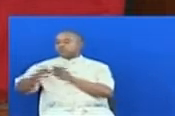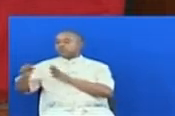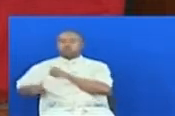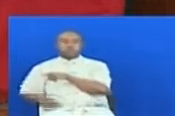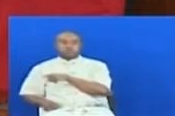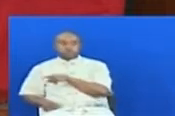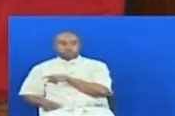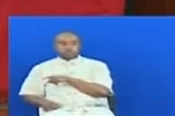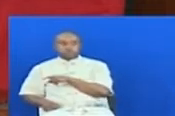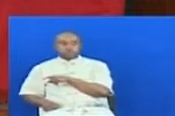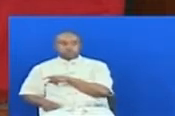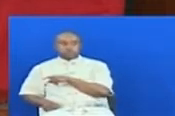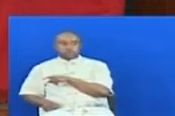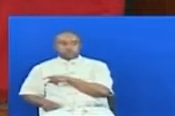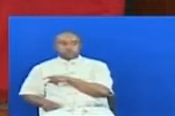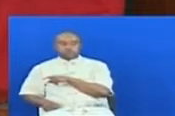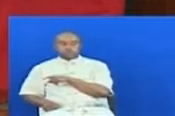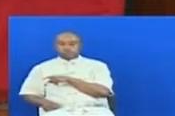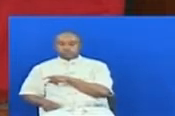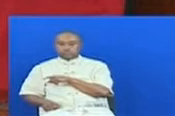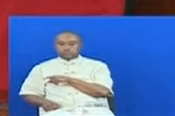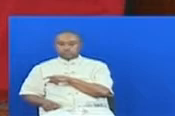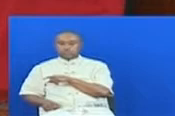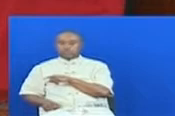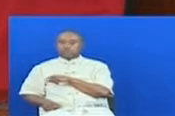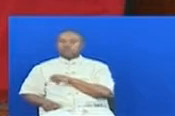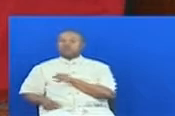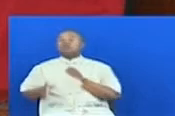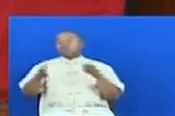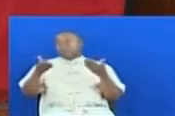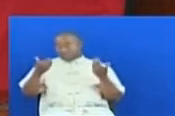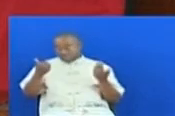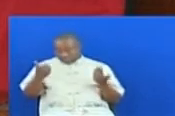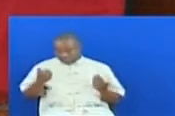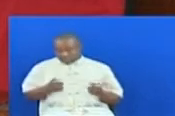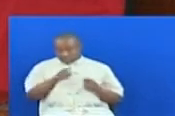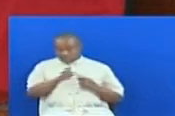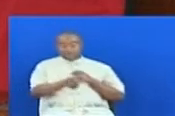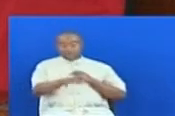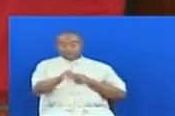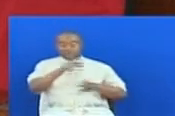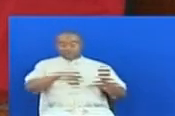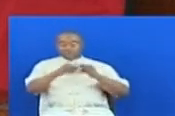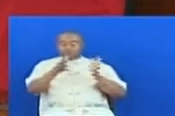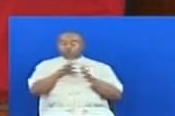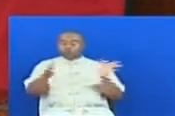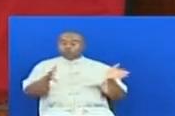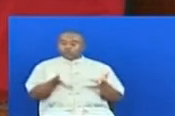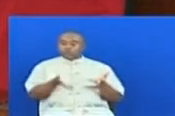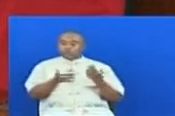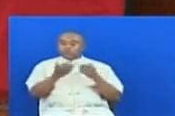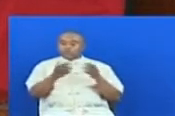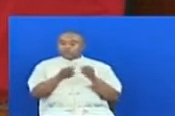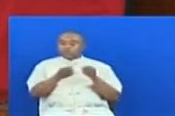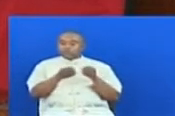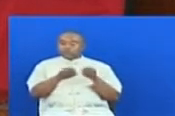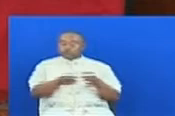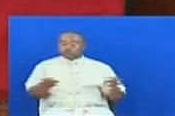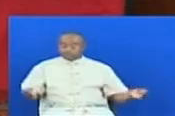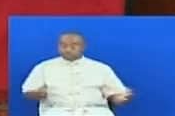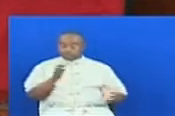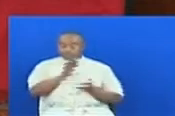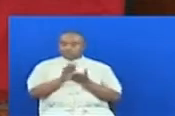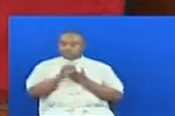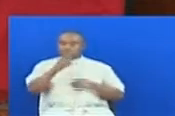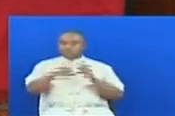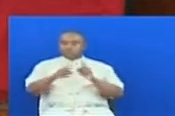Procedures zetu kwenye afisa kwenye manunuzi zimekuwa na mchango mkubwa sana kuchelewa kwa kukamilika kwa miradi